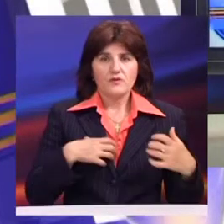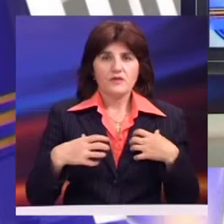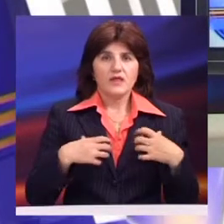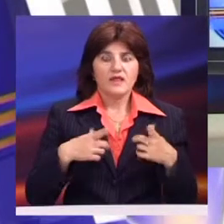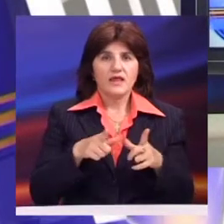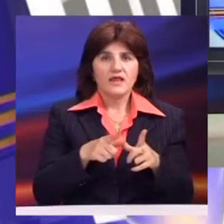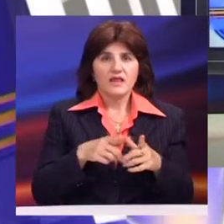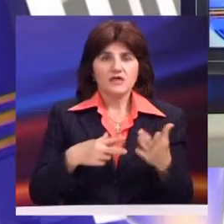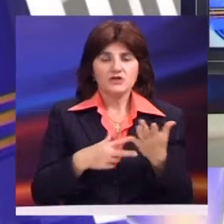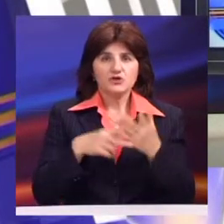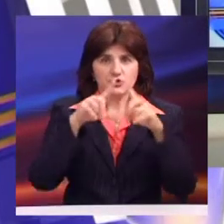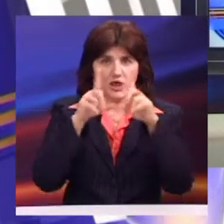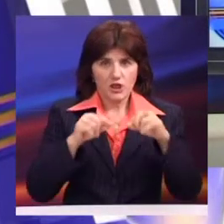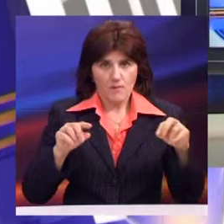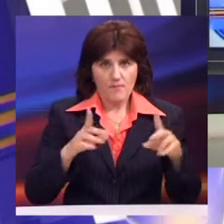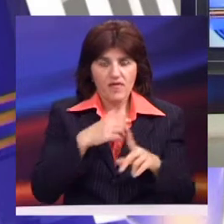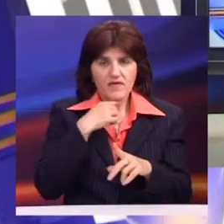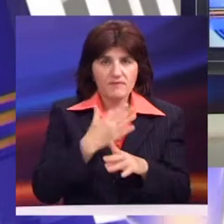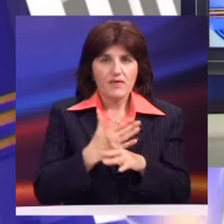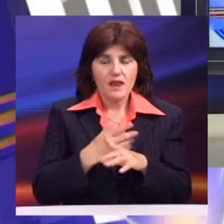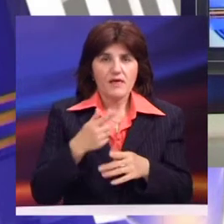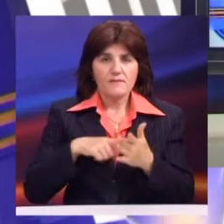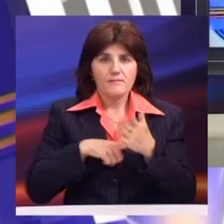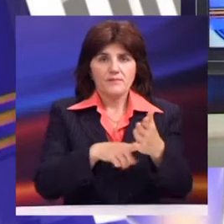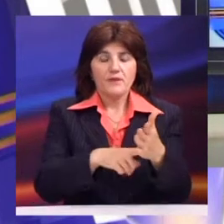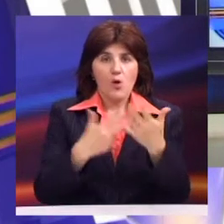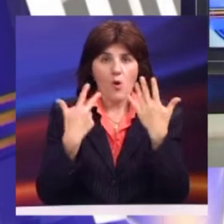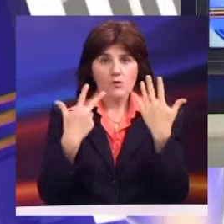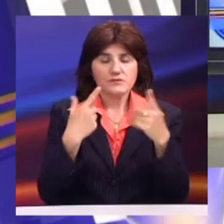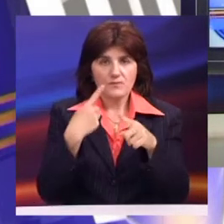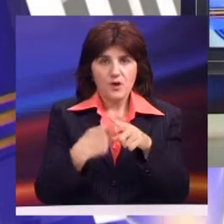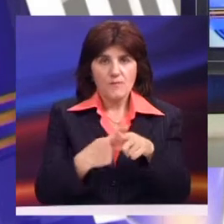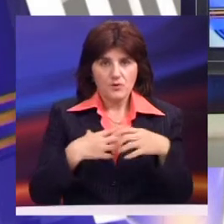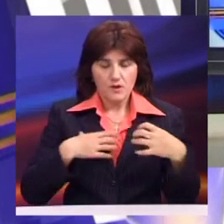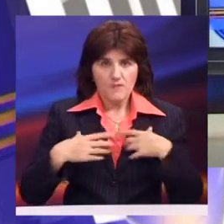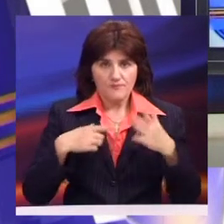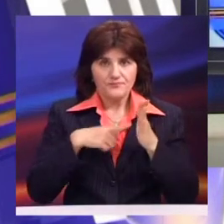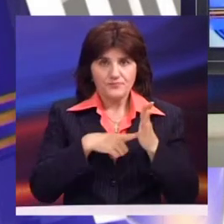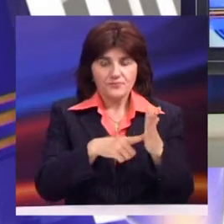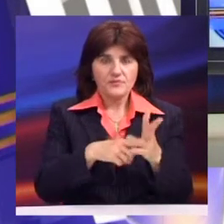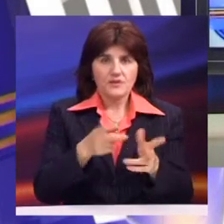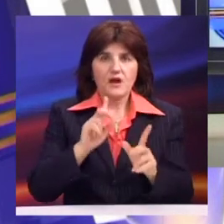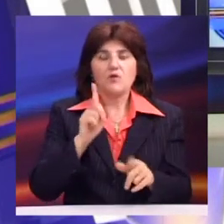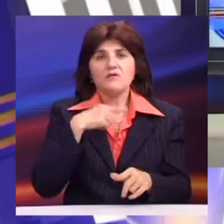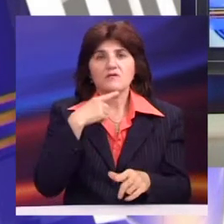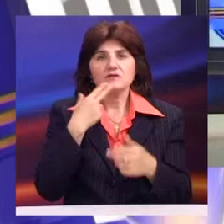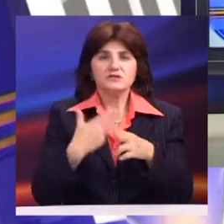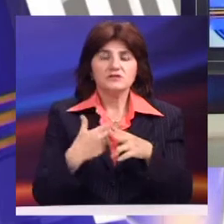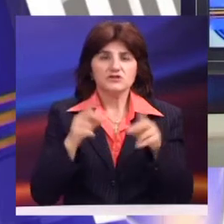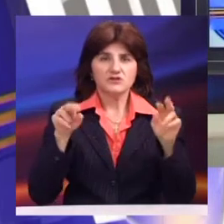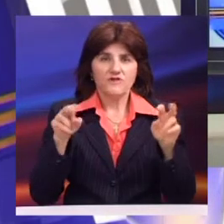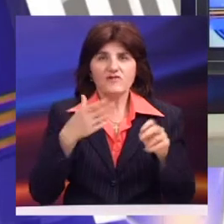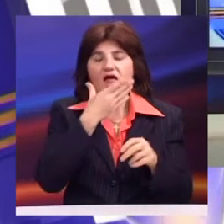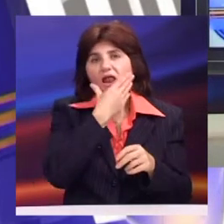Teatarska družina Shadow Play u subotu je premijerno izvela svoju osmu predstavu od kako su osnovani pod nazivom Lepotan